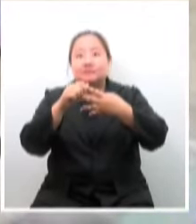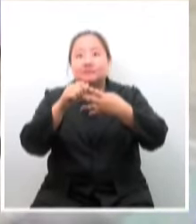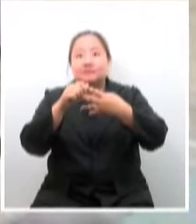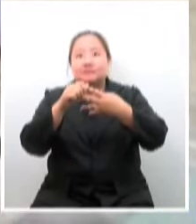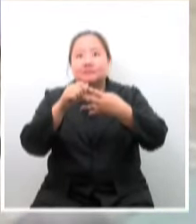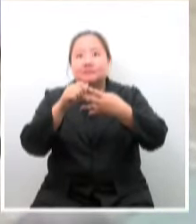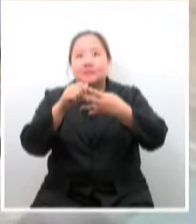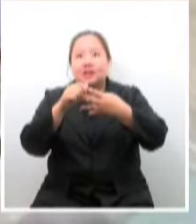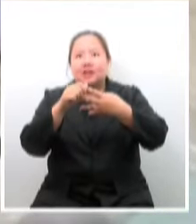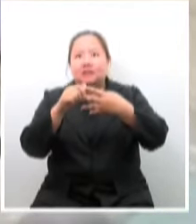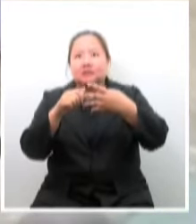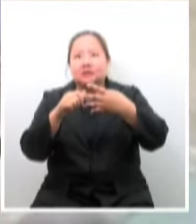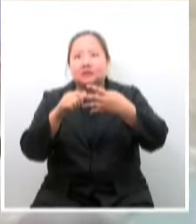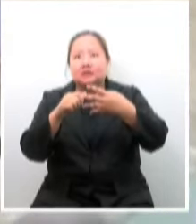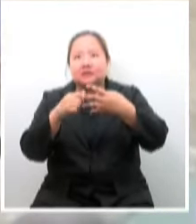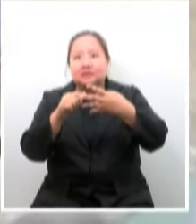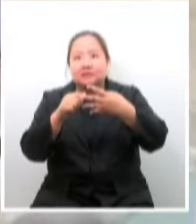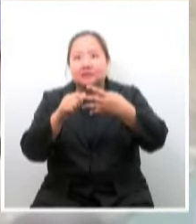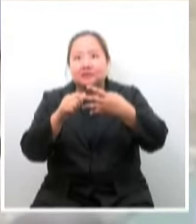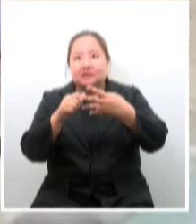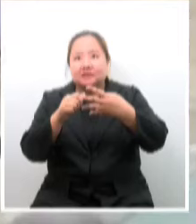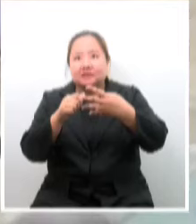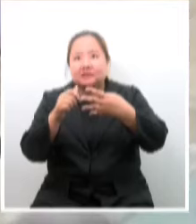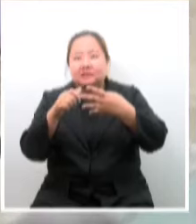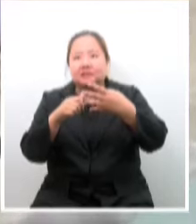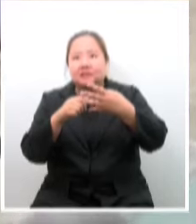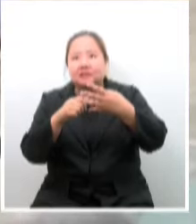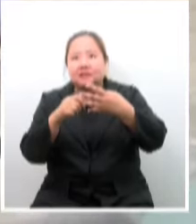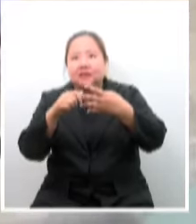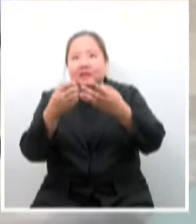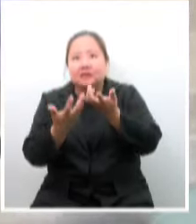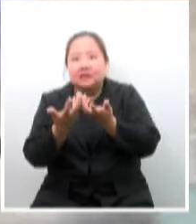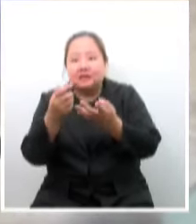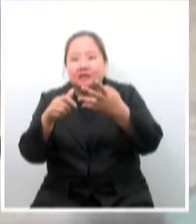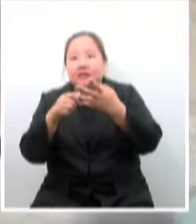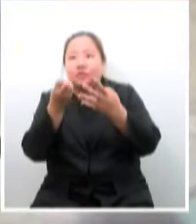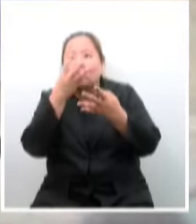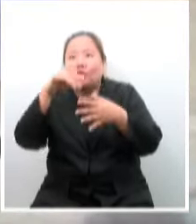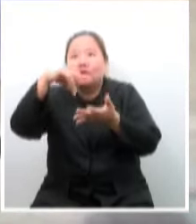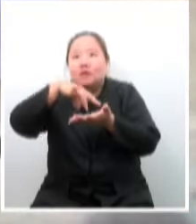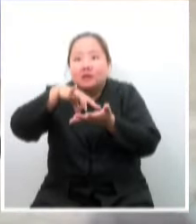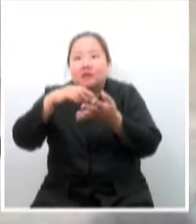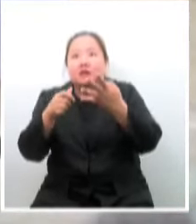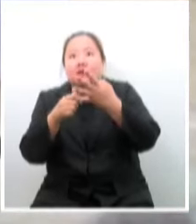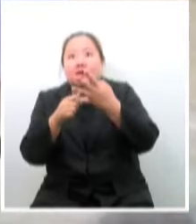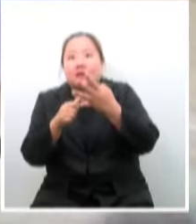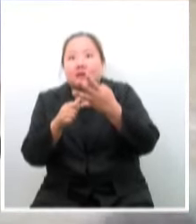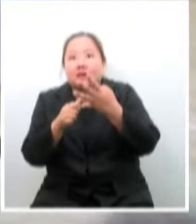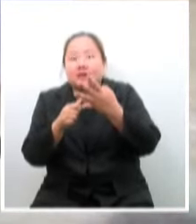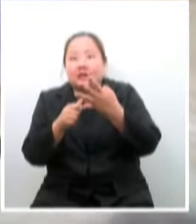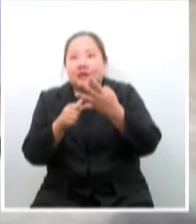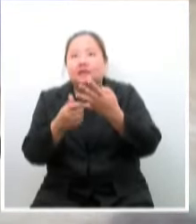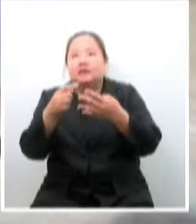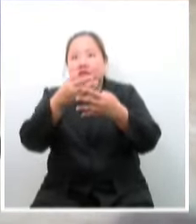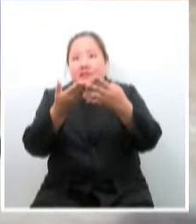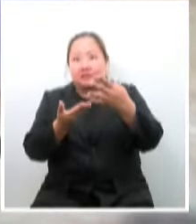1 2ยแ 3เข็ม 4ขอะไร